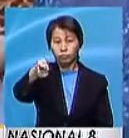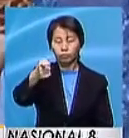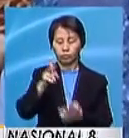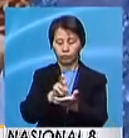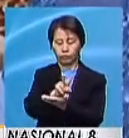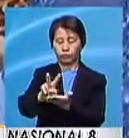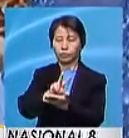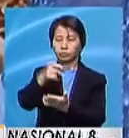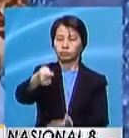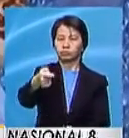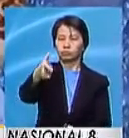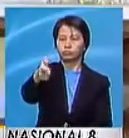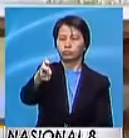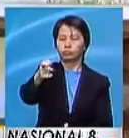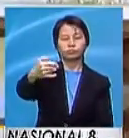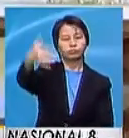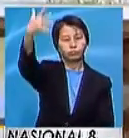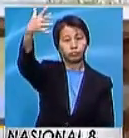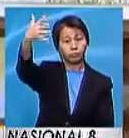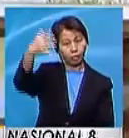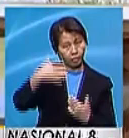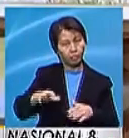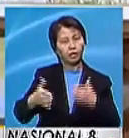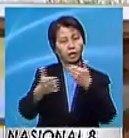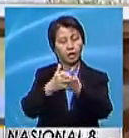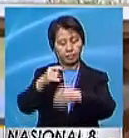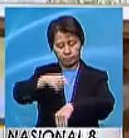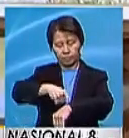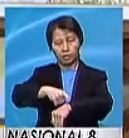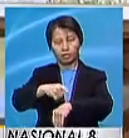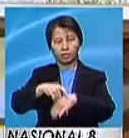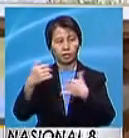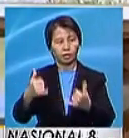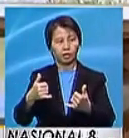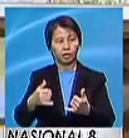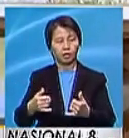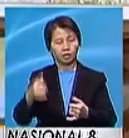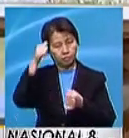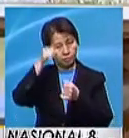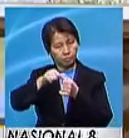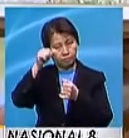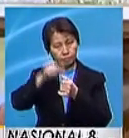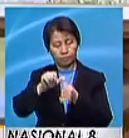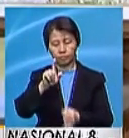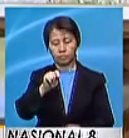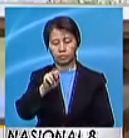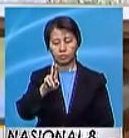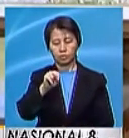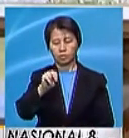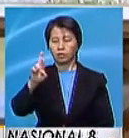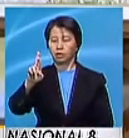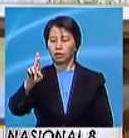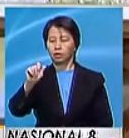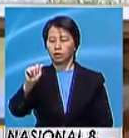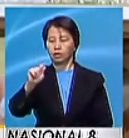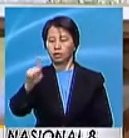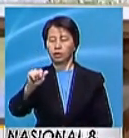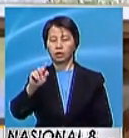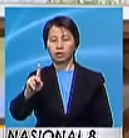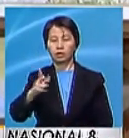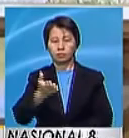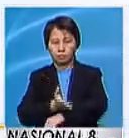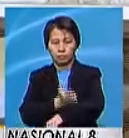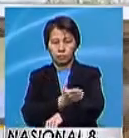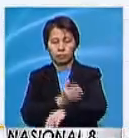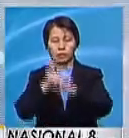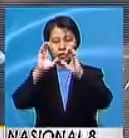dengan bahan tersebut. Sudah tibalah masanya Memorial Tun Abdul Razak ini kita pertingkatkan cara